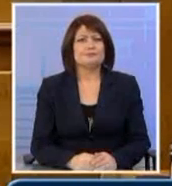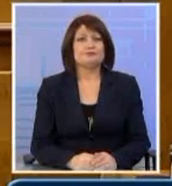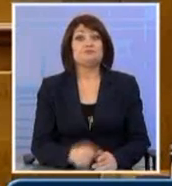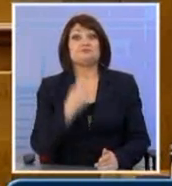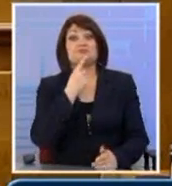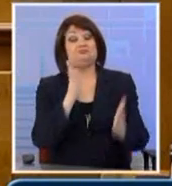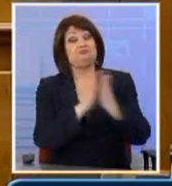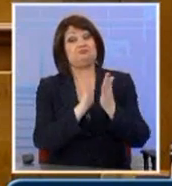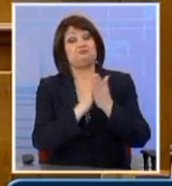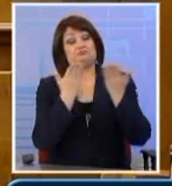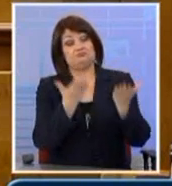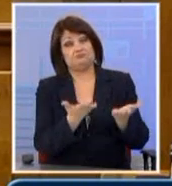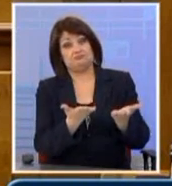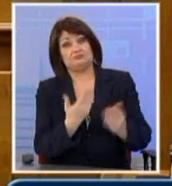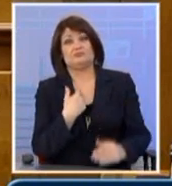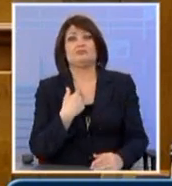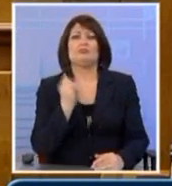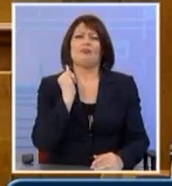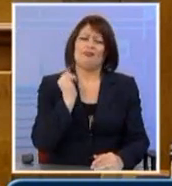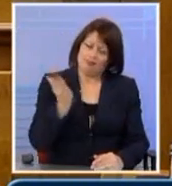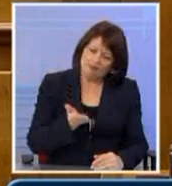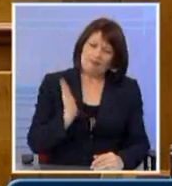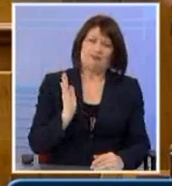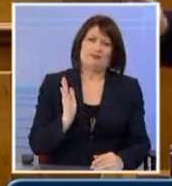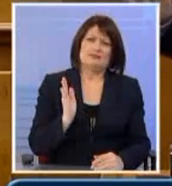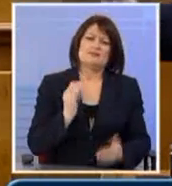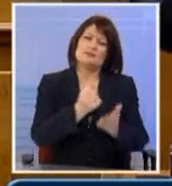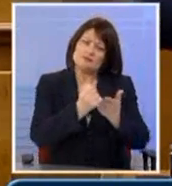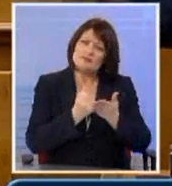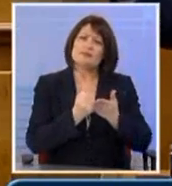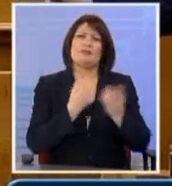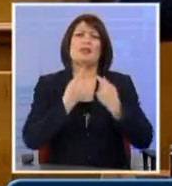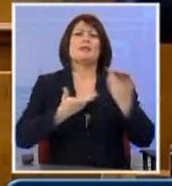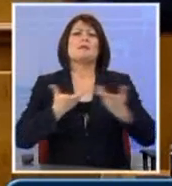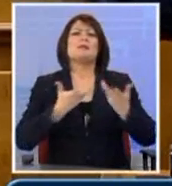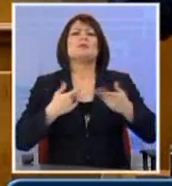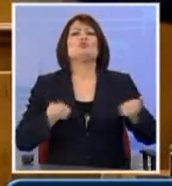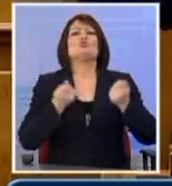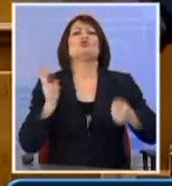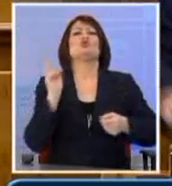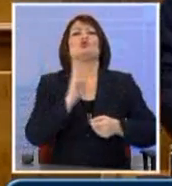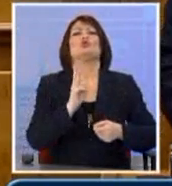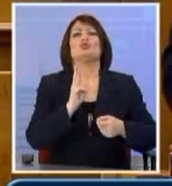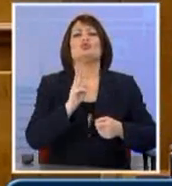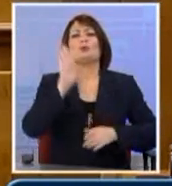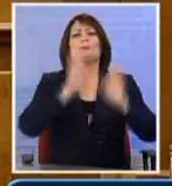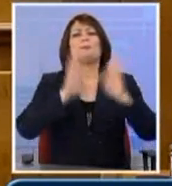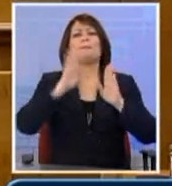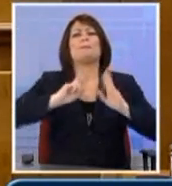τον έπαινο ότι ήρθατε με καθυστέρηση να στηρίξετε την διαπραγμάτευση που κάνουμε με την Τρόικα για τους